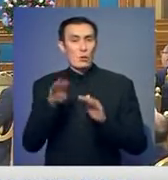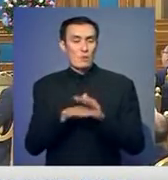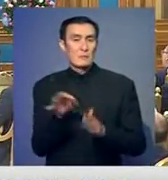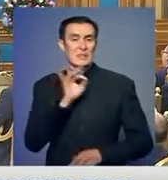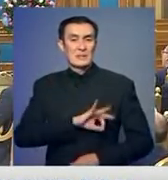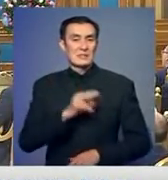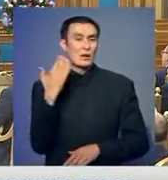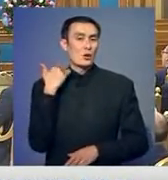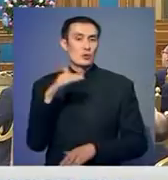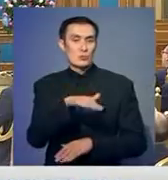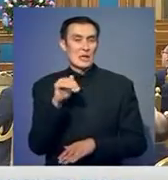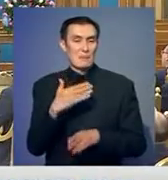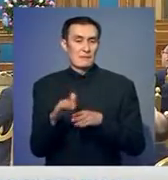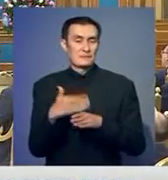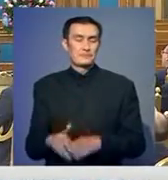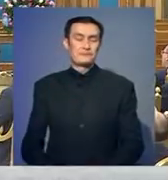займов.